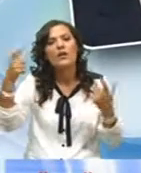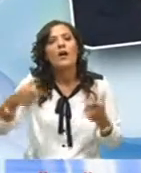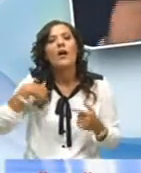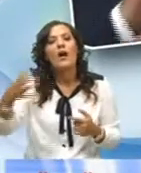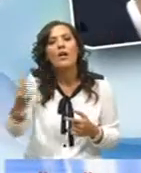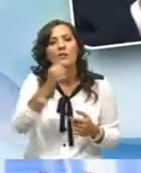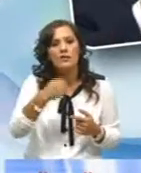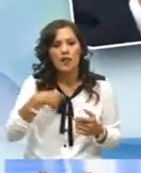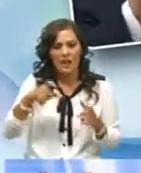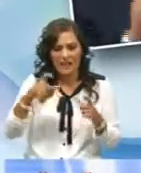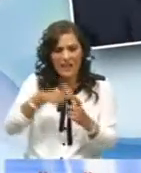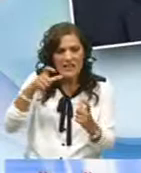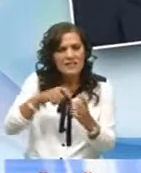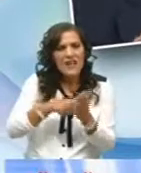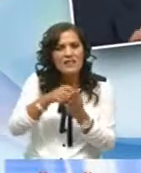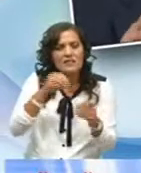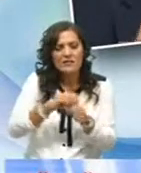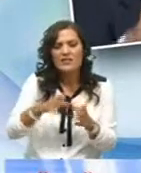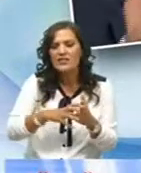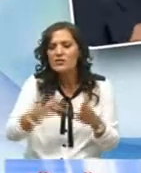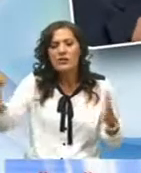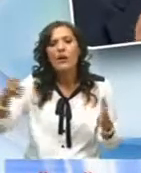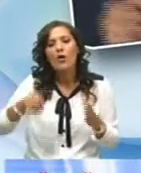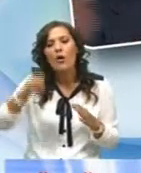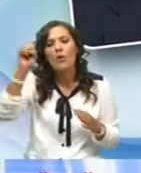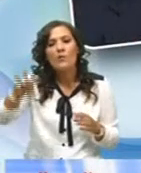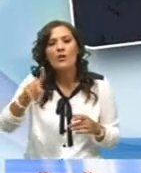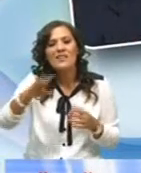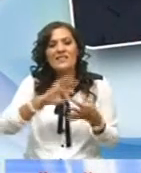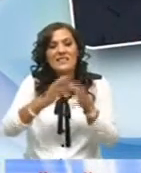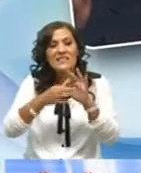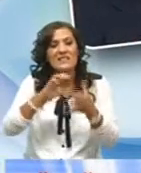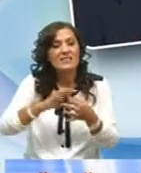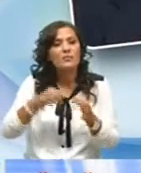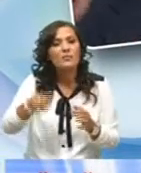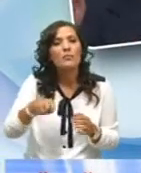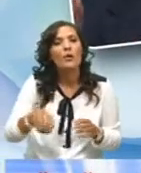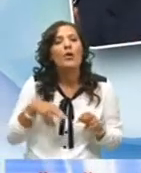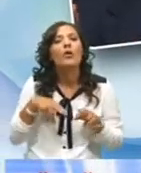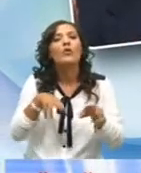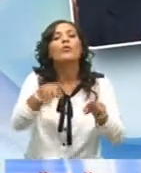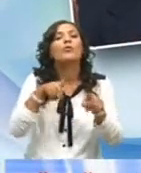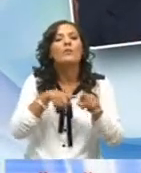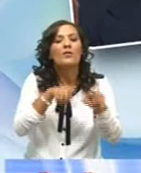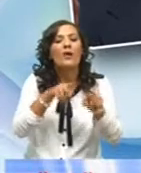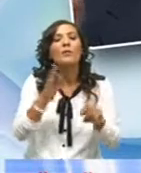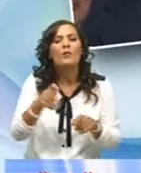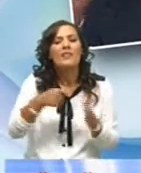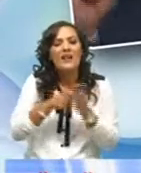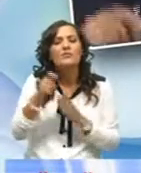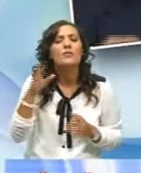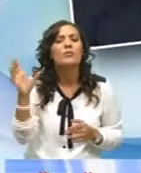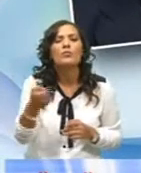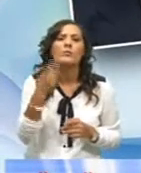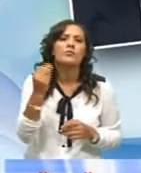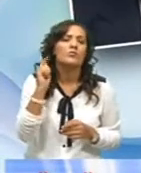oradan alacağız çıkardığımız yerde bırakacak yıldızlı yerde bırakacağız bu zinciri böyle görüşmediğimiz takdirde bizim lastiği ulaşmamız çok zor